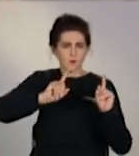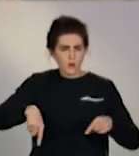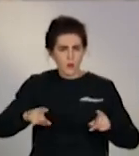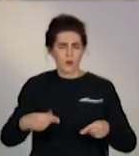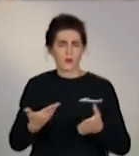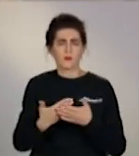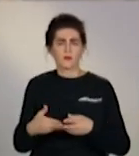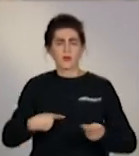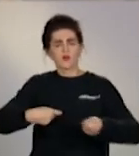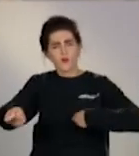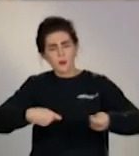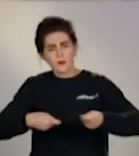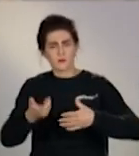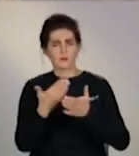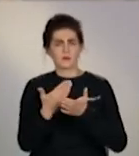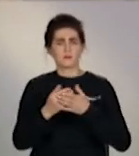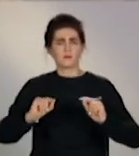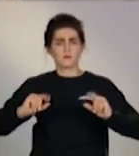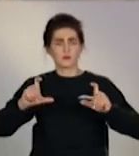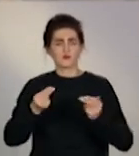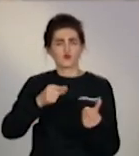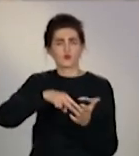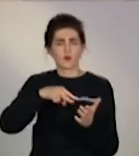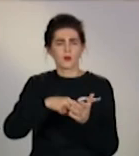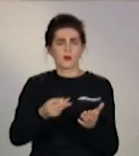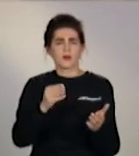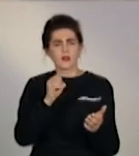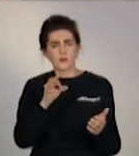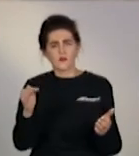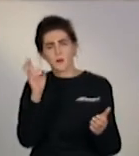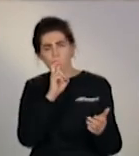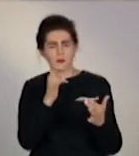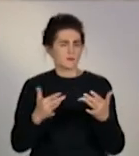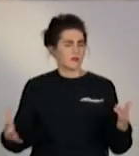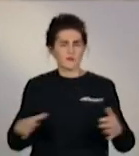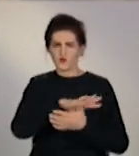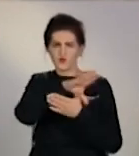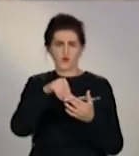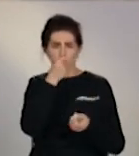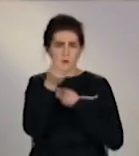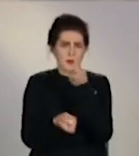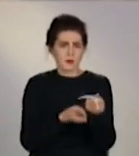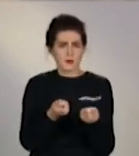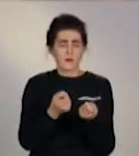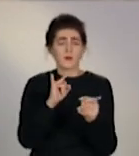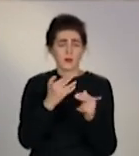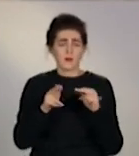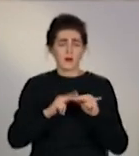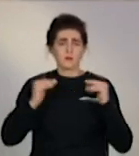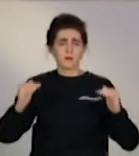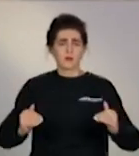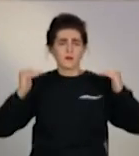на транспортировку, тут же повышение стоимости топлива, бензина и так далее. Ну, естественно, и